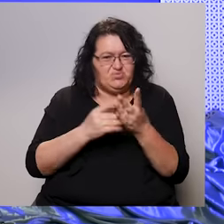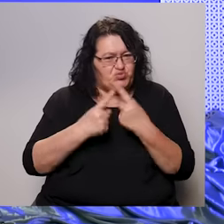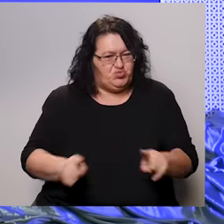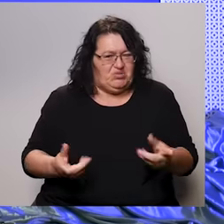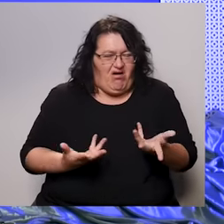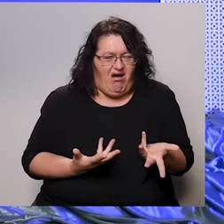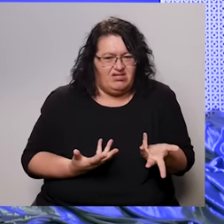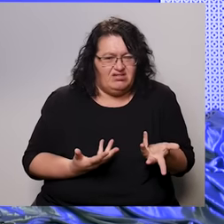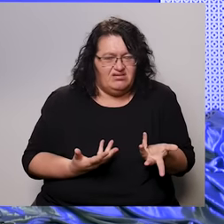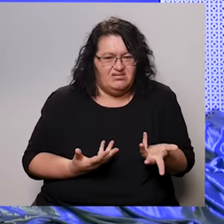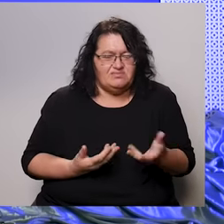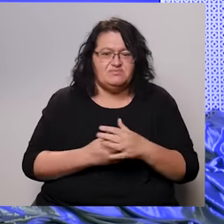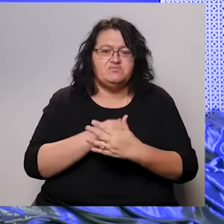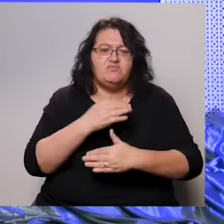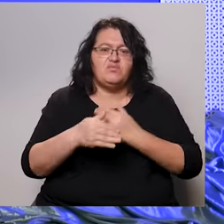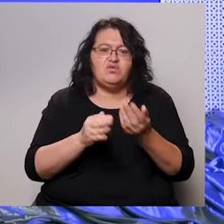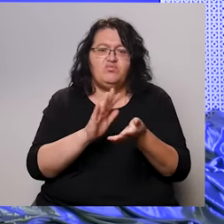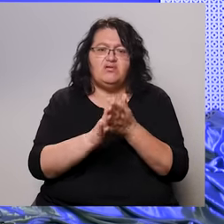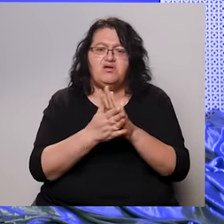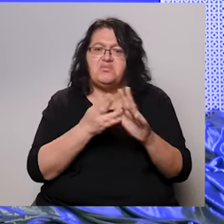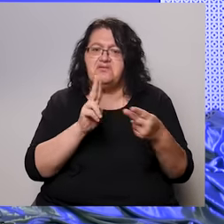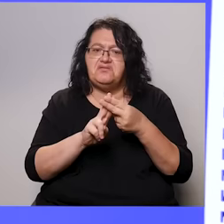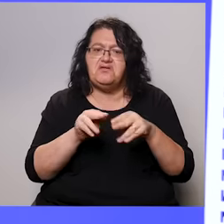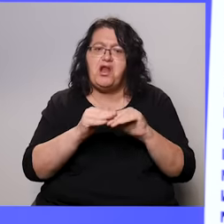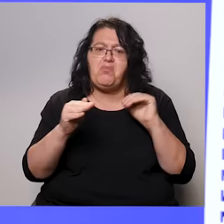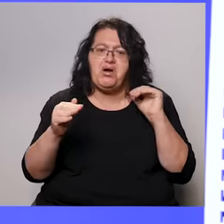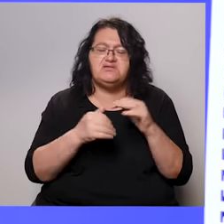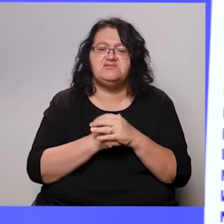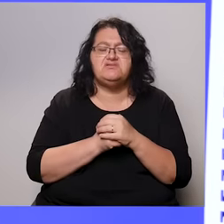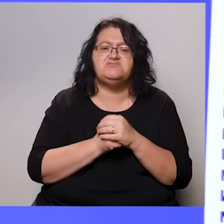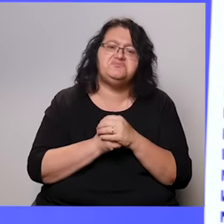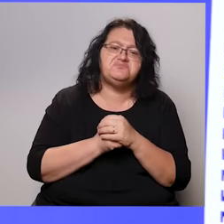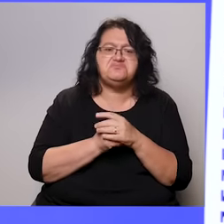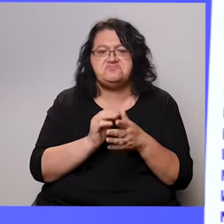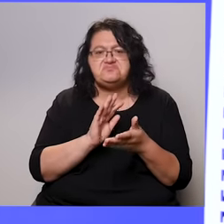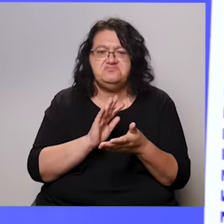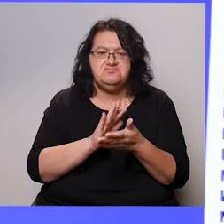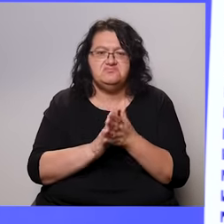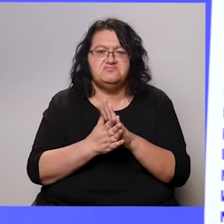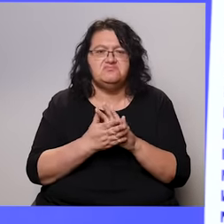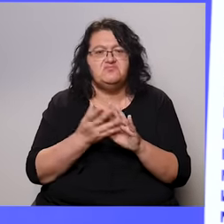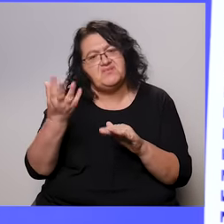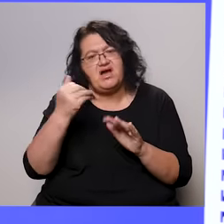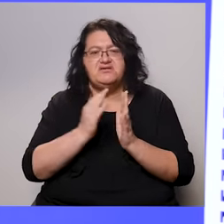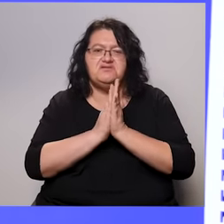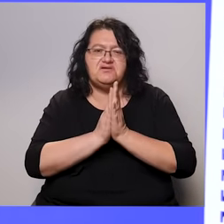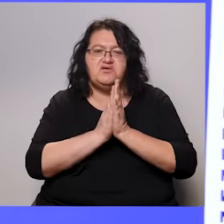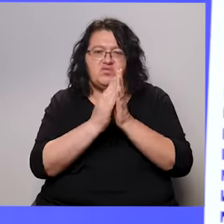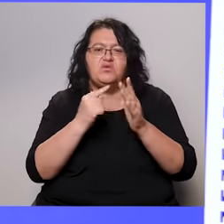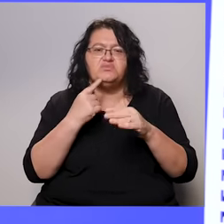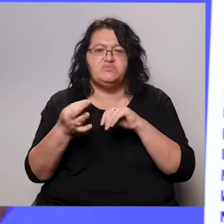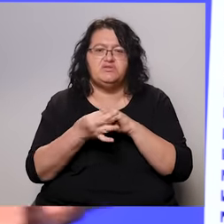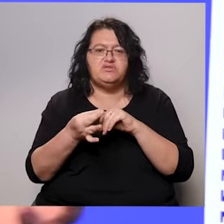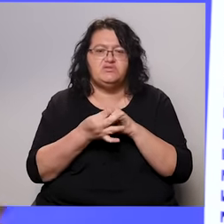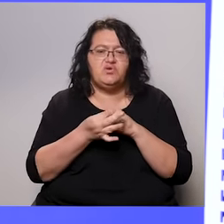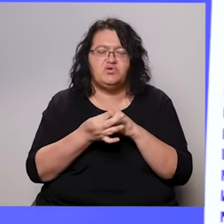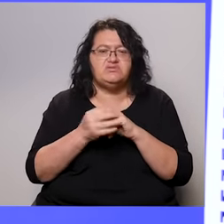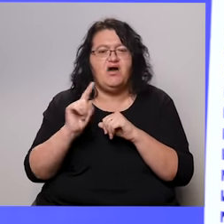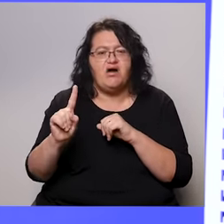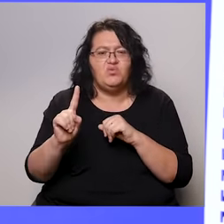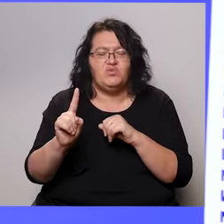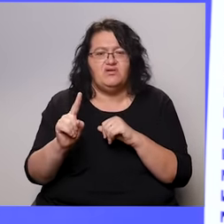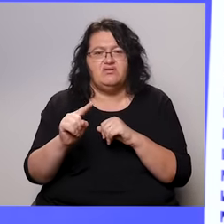ciudățenie. După ce s-a terminat întâlnirea noastră la masă, haideți să facem o rugăciune, zice soția. Soția